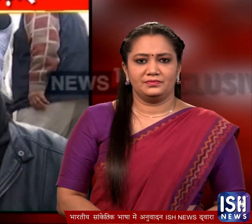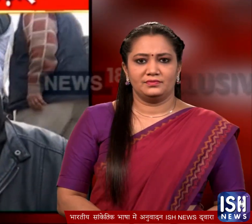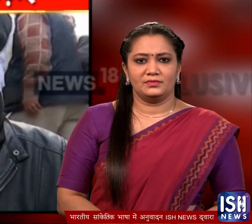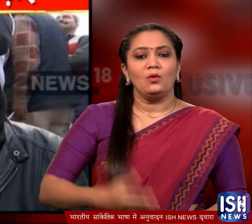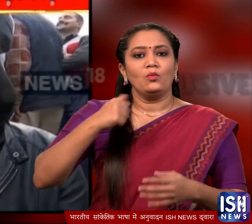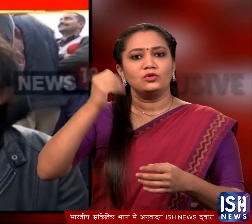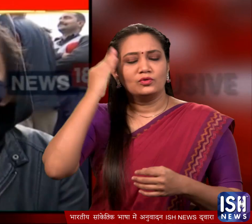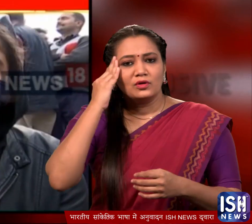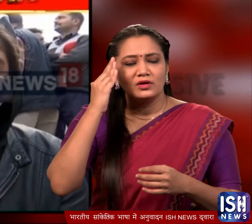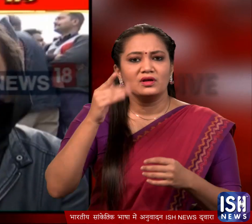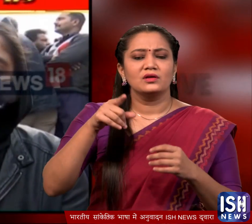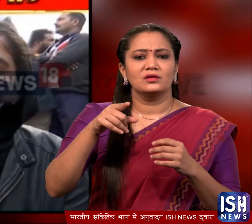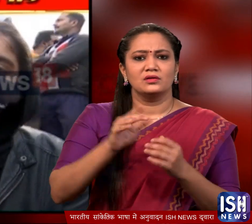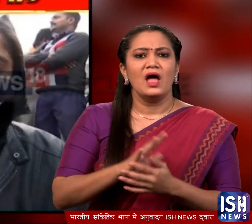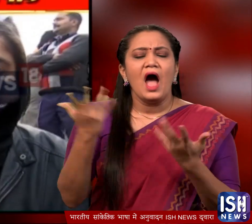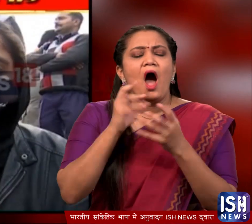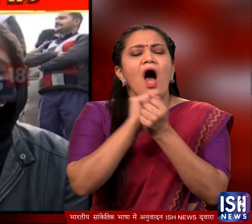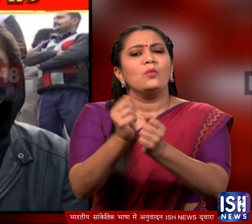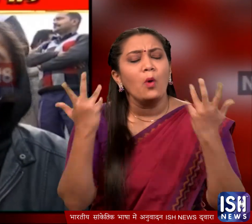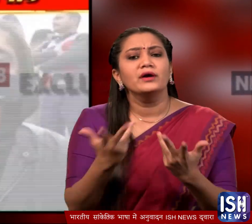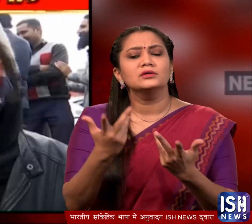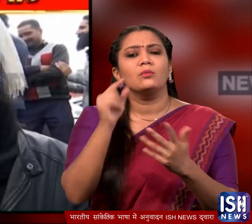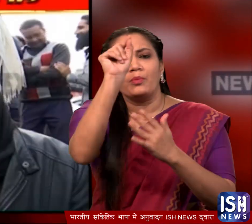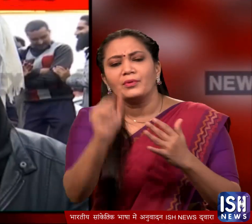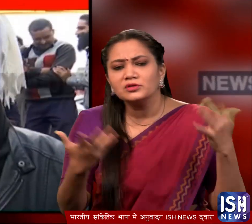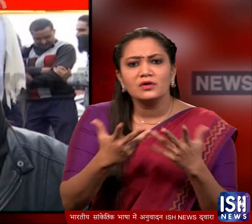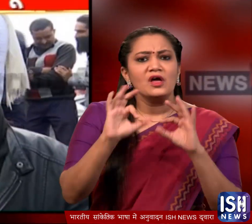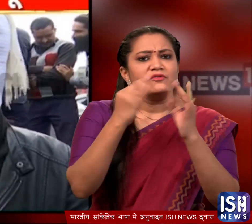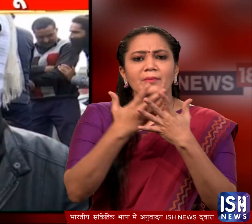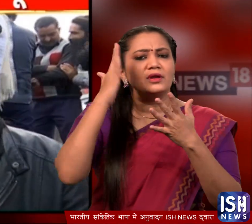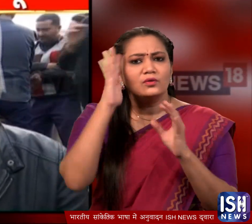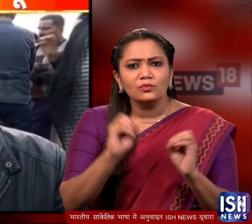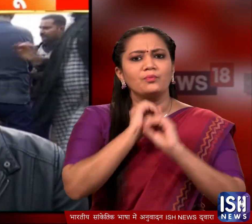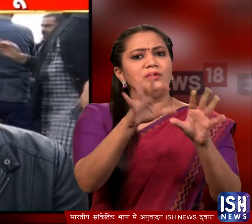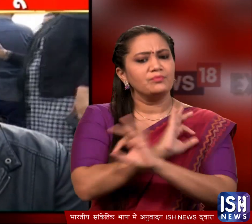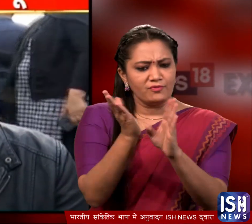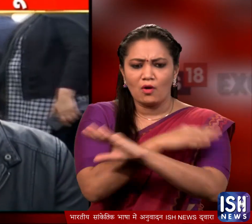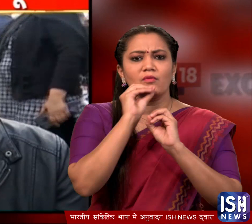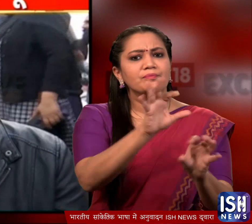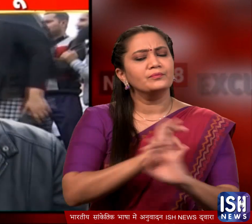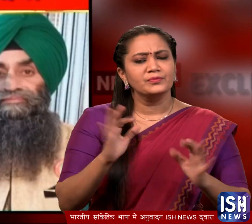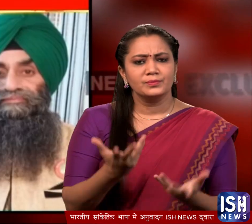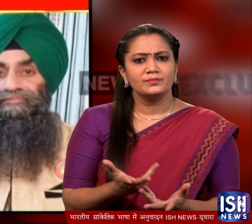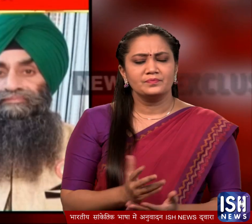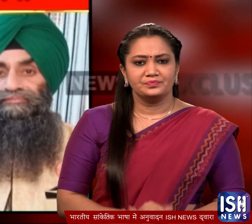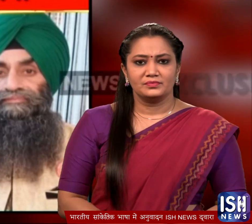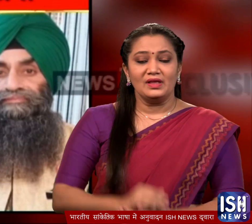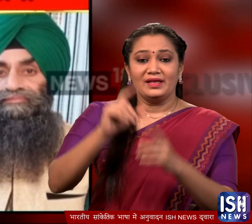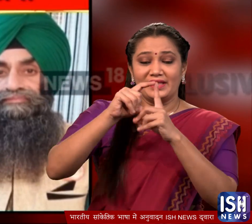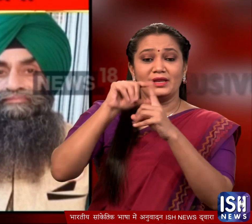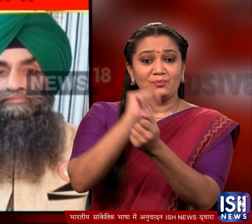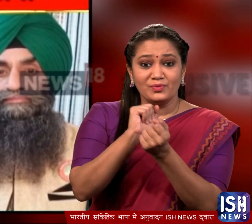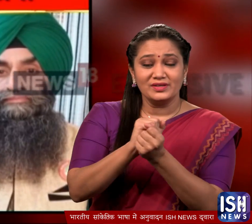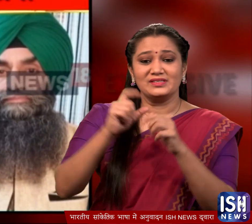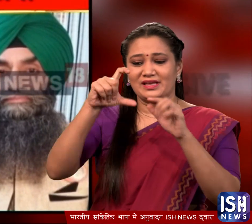हमें ये जानना है कि किस बेसिस पे आपने उनको अरेस्ट किया और फैमिली को कोई प्रायर इंफॉर्मेशन नहीं दी गई। दिल्ली पुलिस क्राइम ब्रांच की